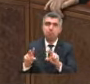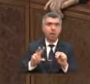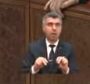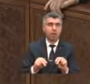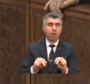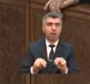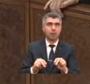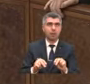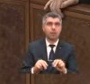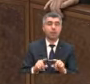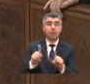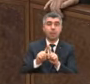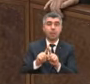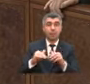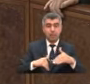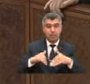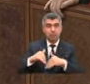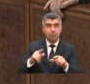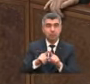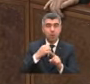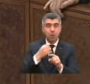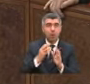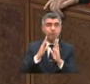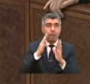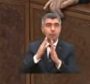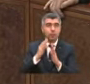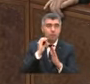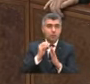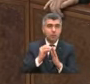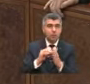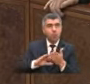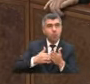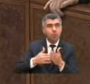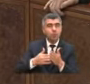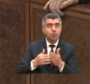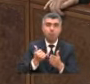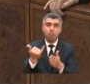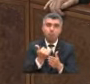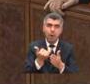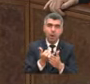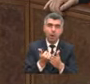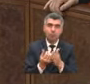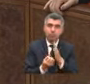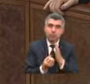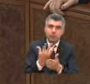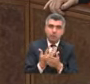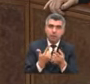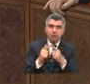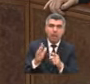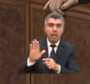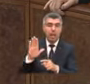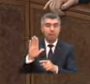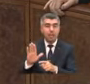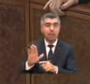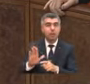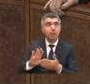هو المجال ما كيعتبرش الفضاء الازرق حتى هو مجال عمومي. لذلك خص تقنيات وخص يكونوا خبراء وخص يكون واحد الاجتهاد واحد